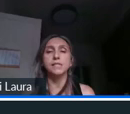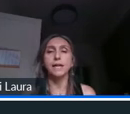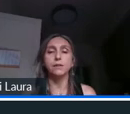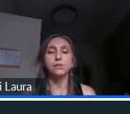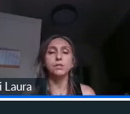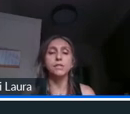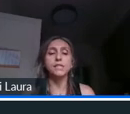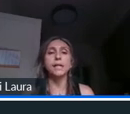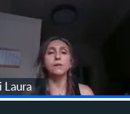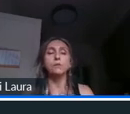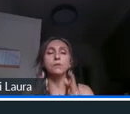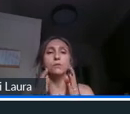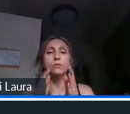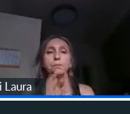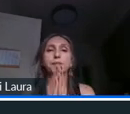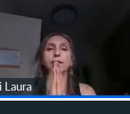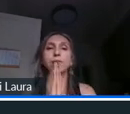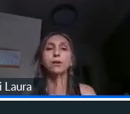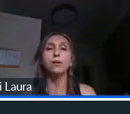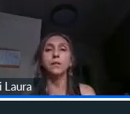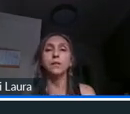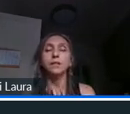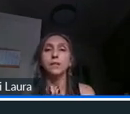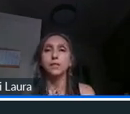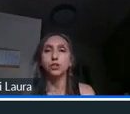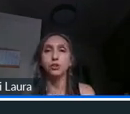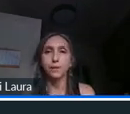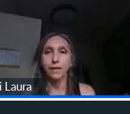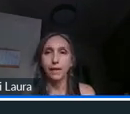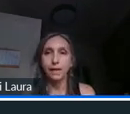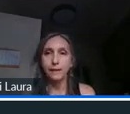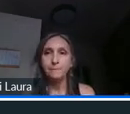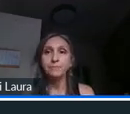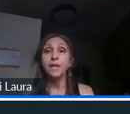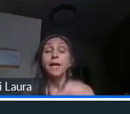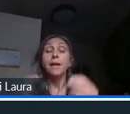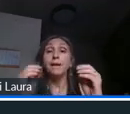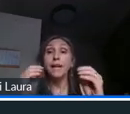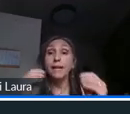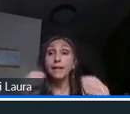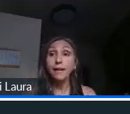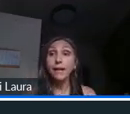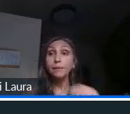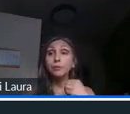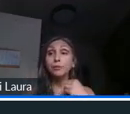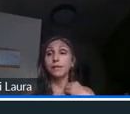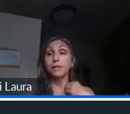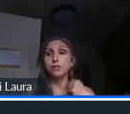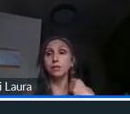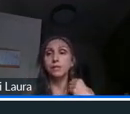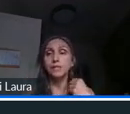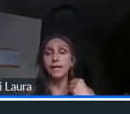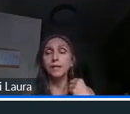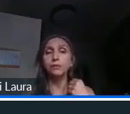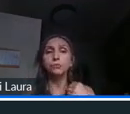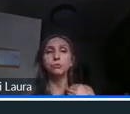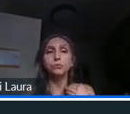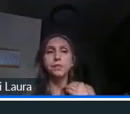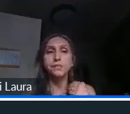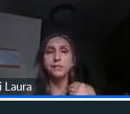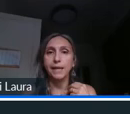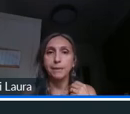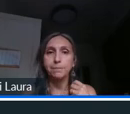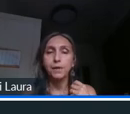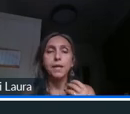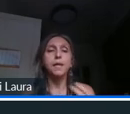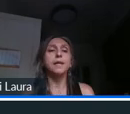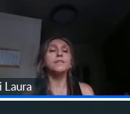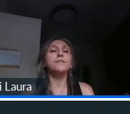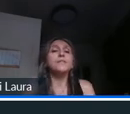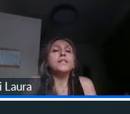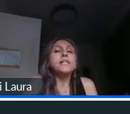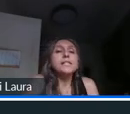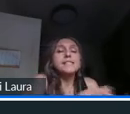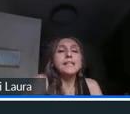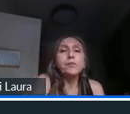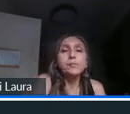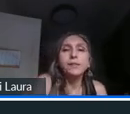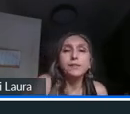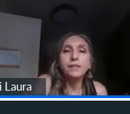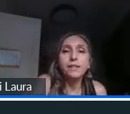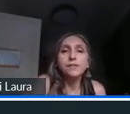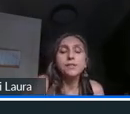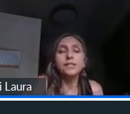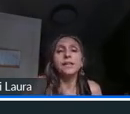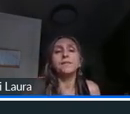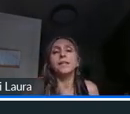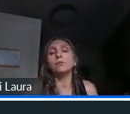è necessario? Necessario gruppi di lavoro interdisciplinari per arrivare a poter licenziare con tutti gli step. Definire